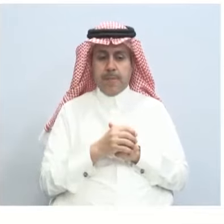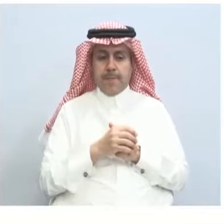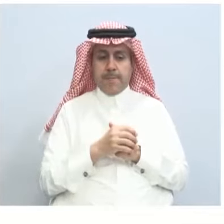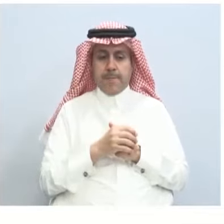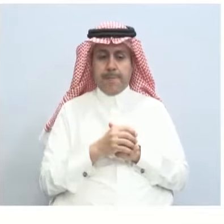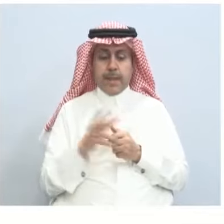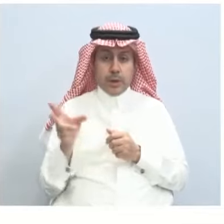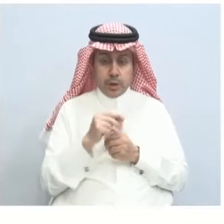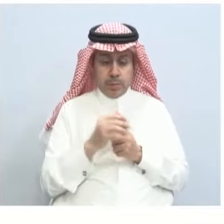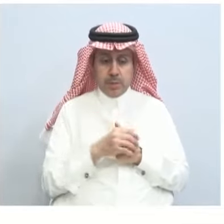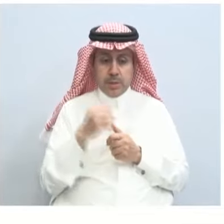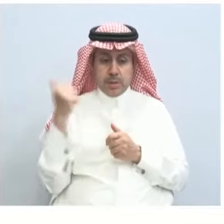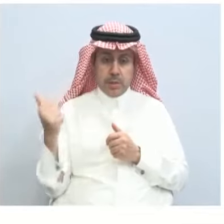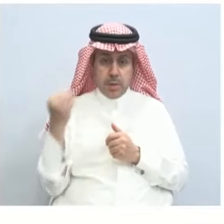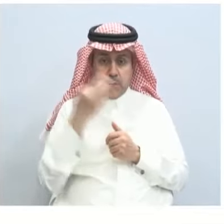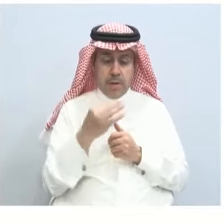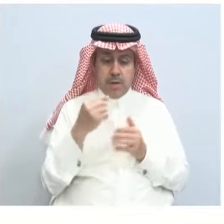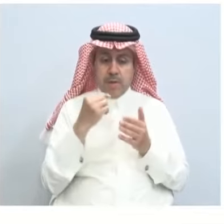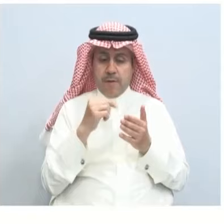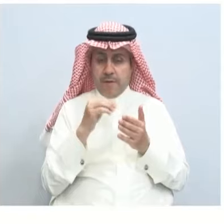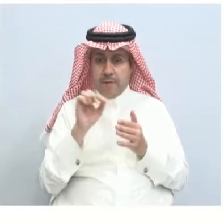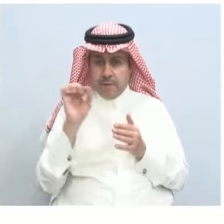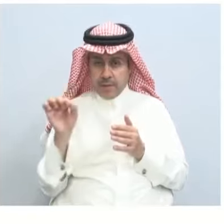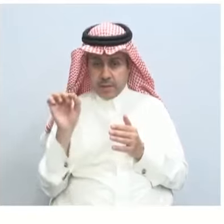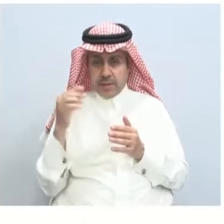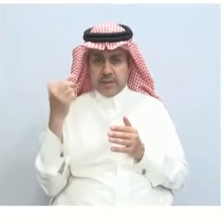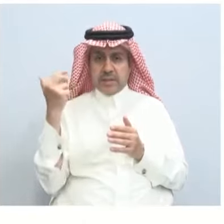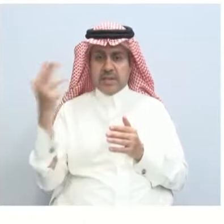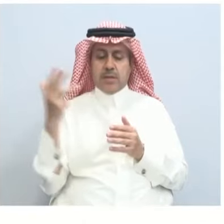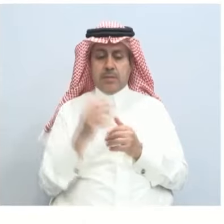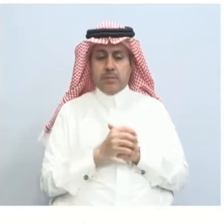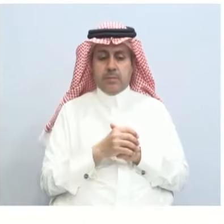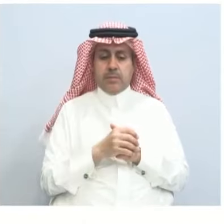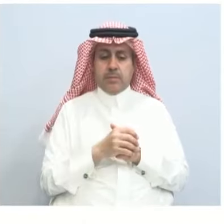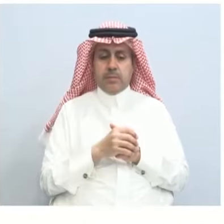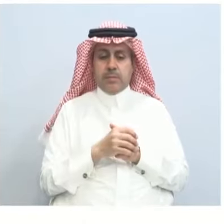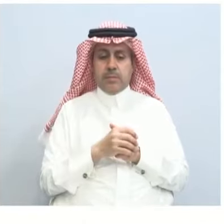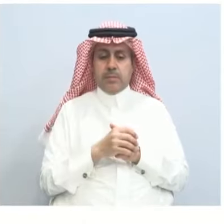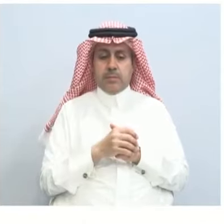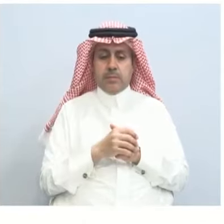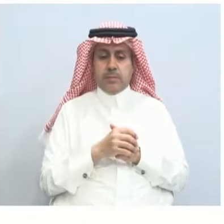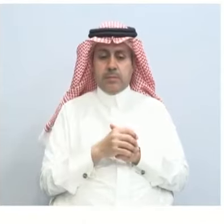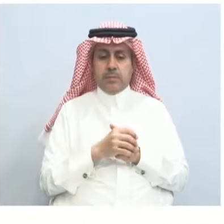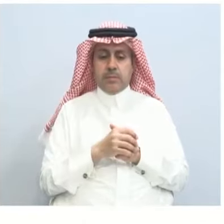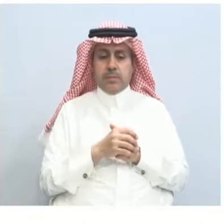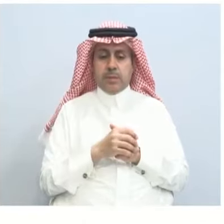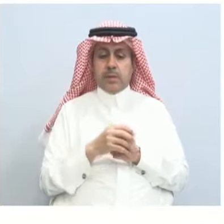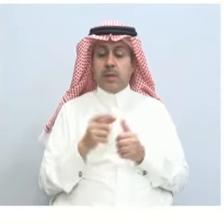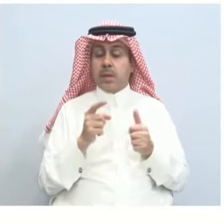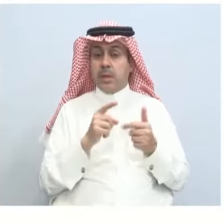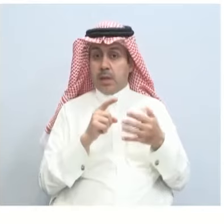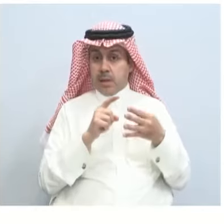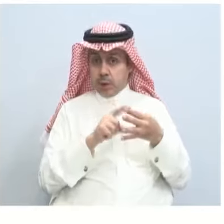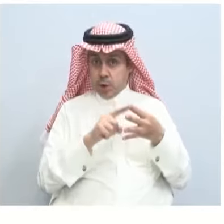نقول ان الزاويه هي 36.9 اذا هذا هو الجواب الصحيح طبعا هذا الاتجاه مع الافقي هذا الاتجاه